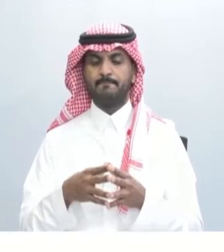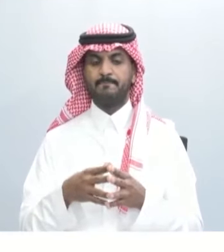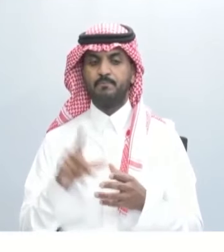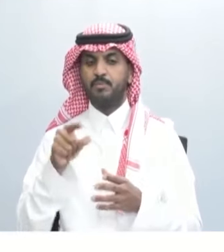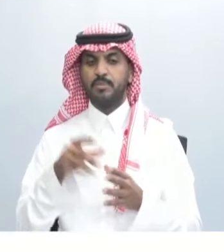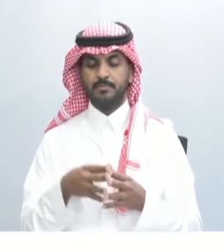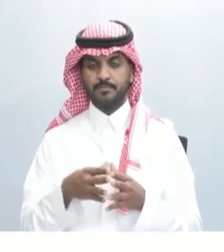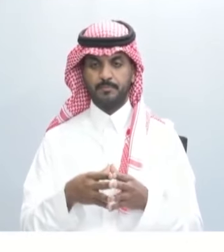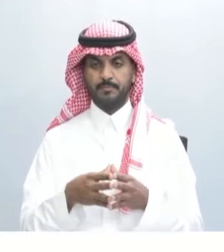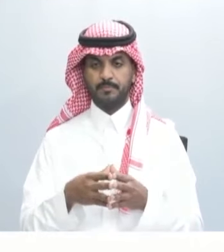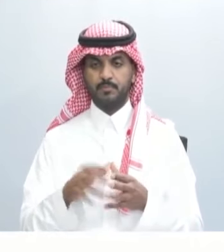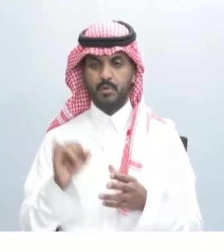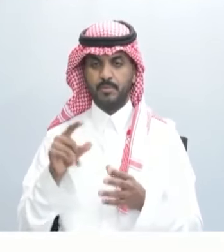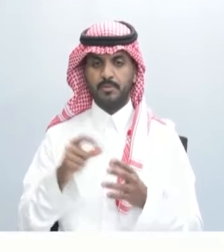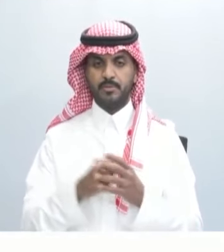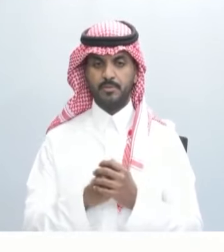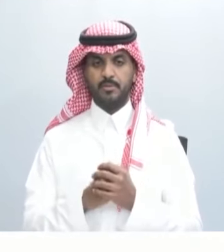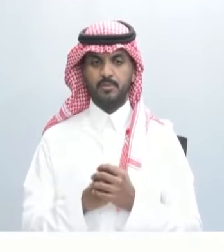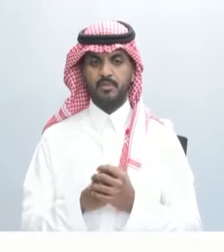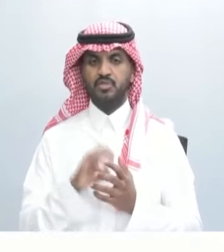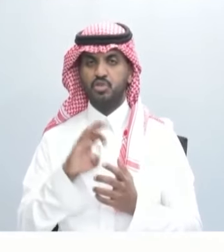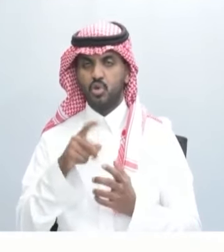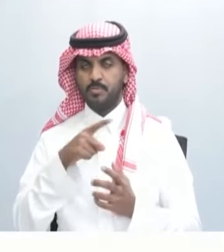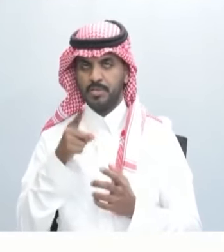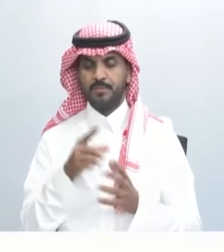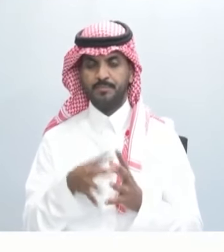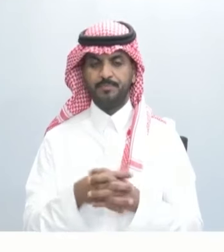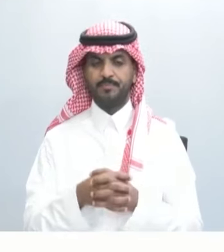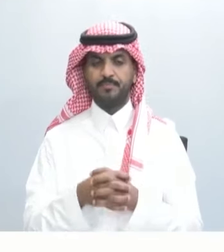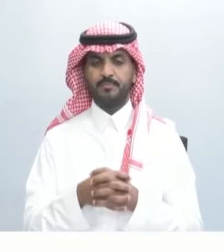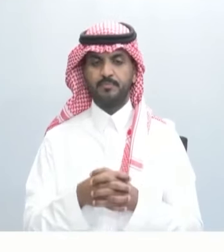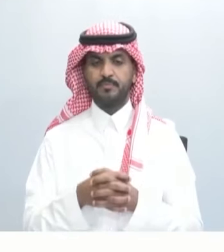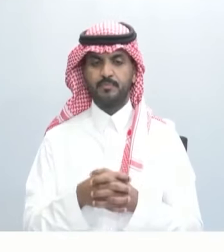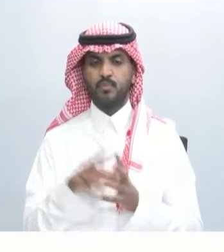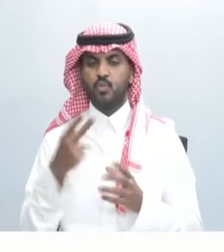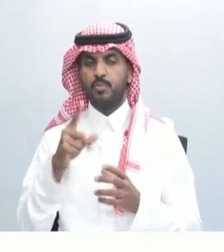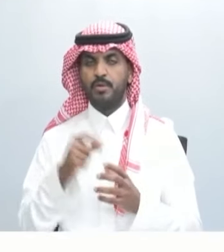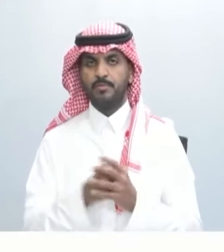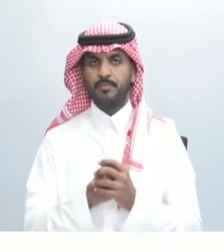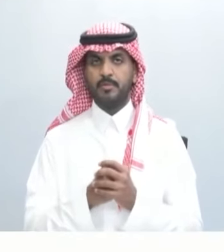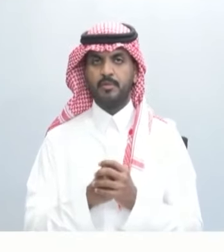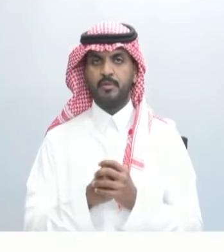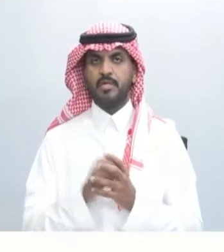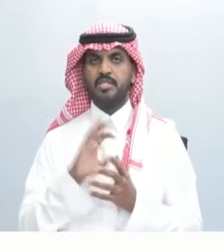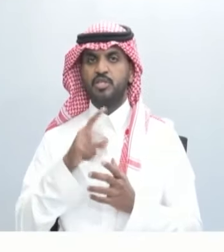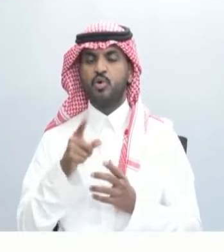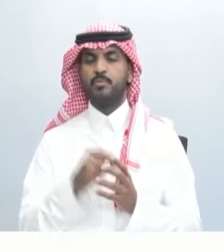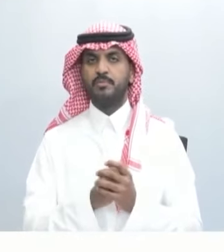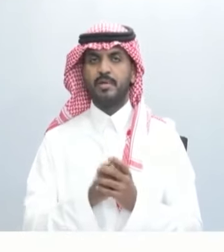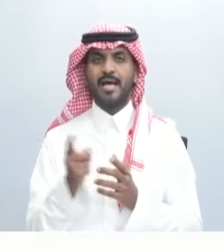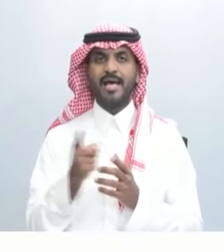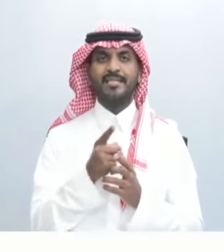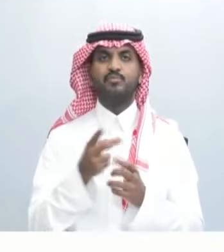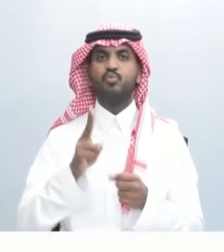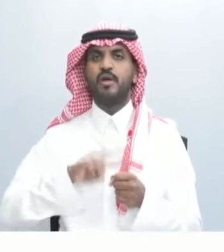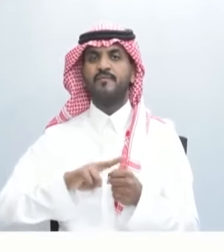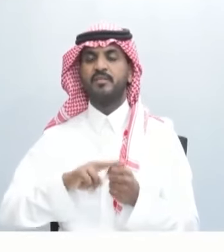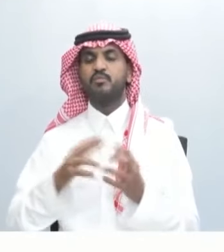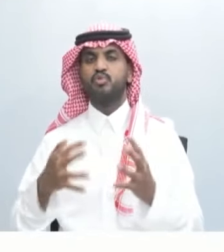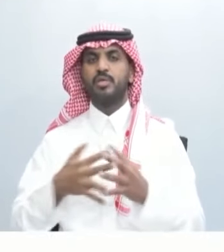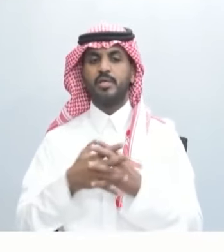مبدعين محمد اجاب اجابه صحيحه بينما عمر اجاب احد المضاعفات